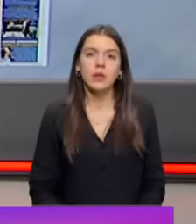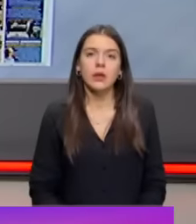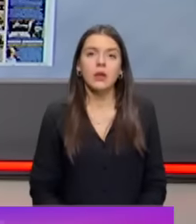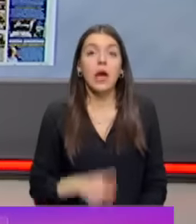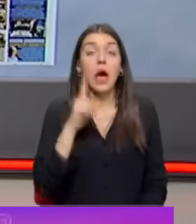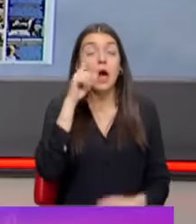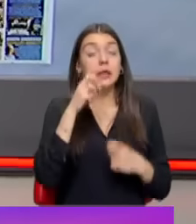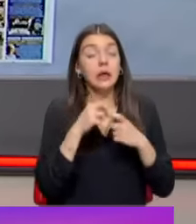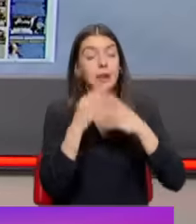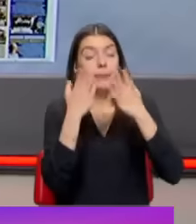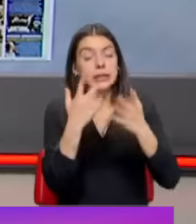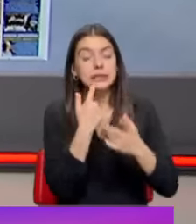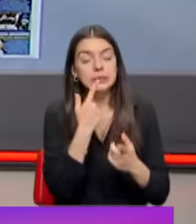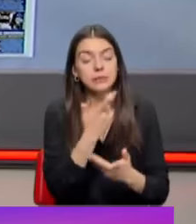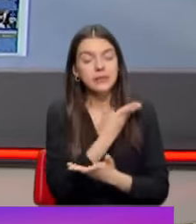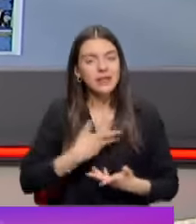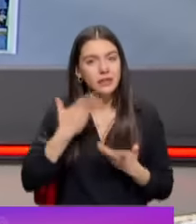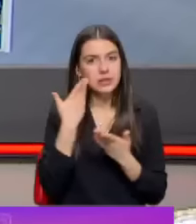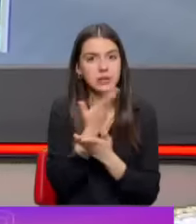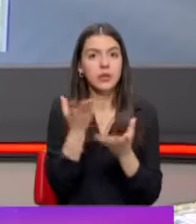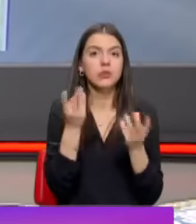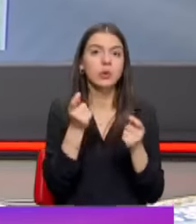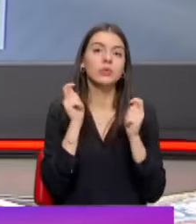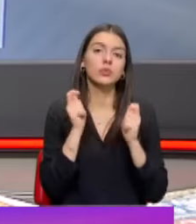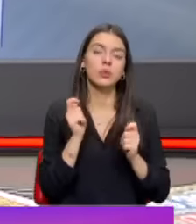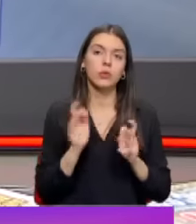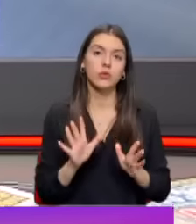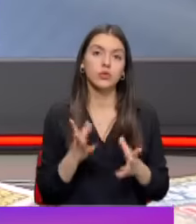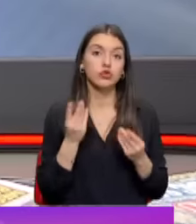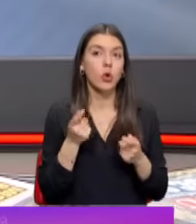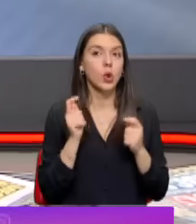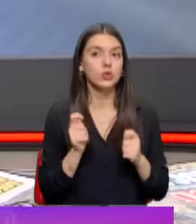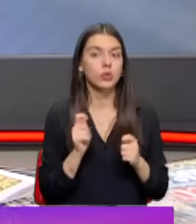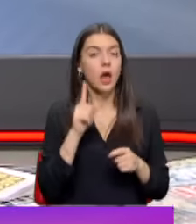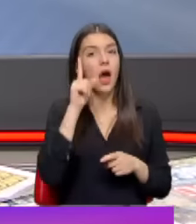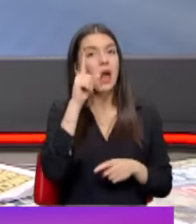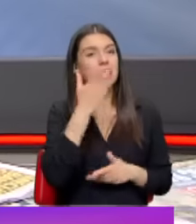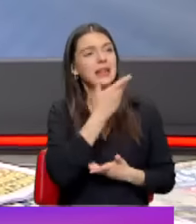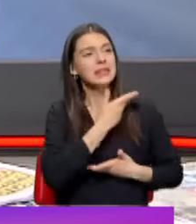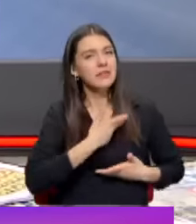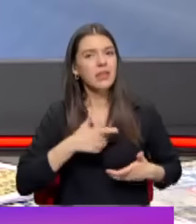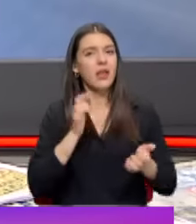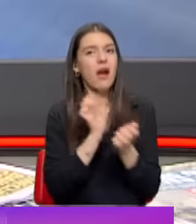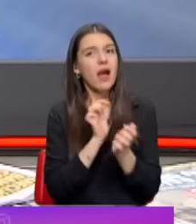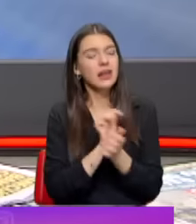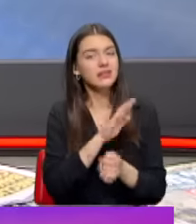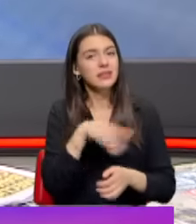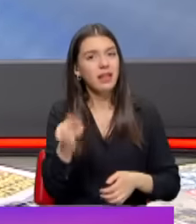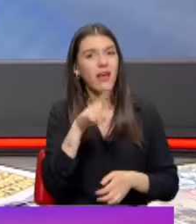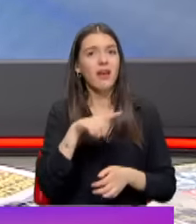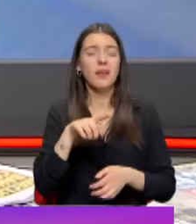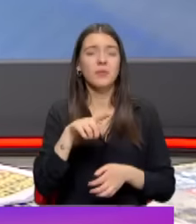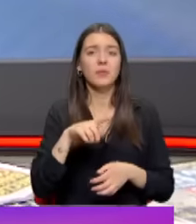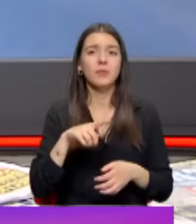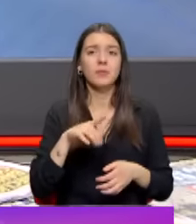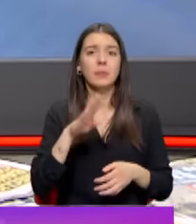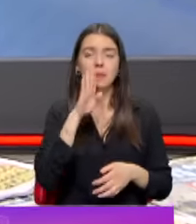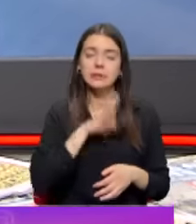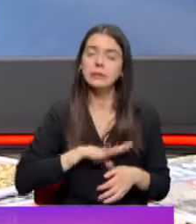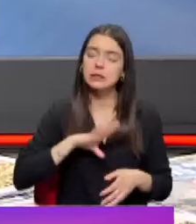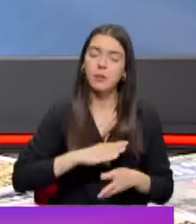Allah rahmet eylesin diyelim sevgili izleyenler. Çok zor, çok zor. Allah sevenlerine ve ailesine